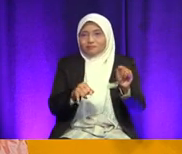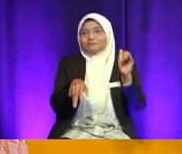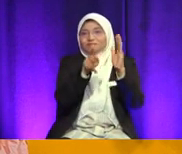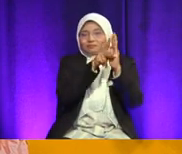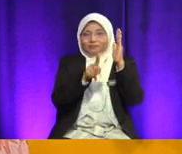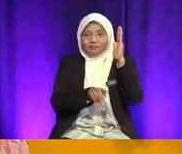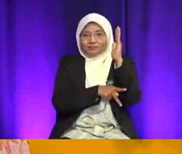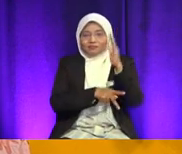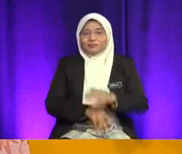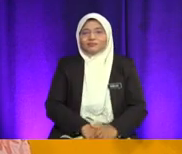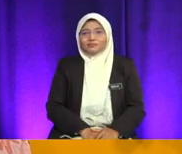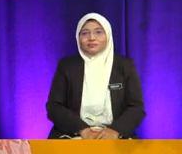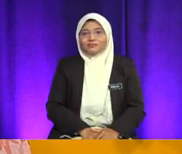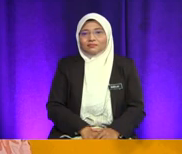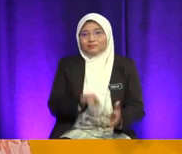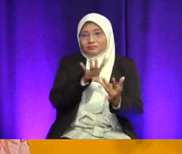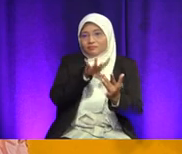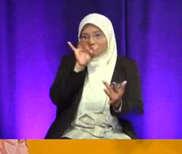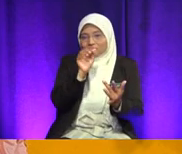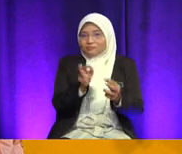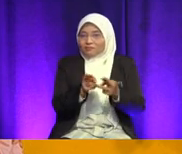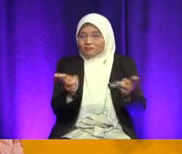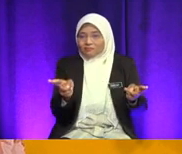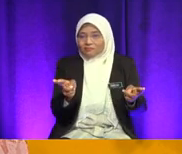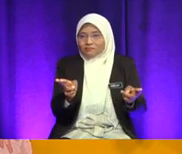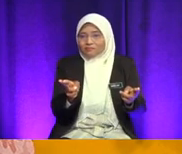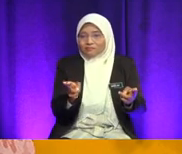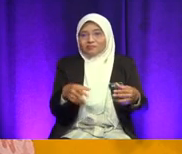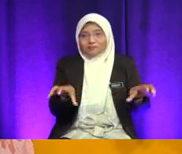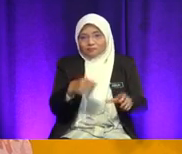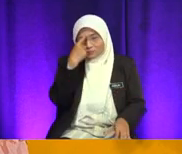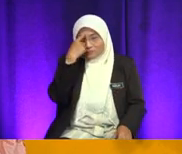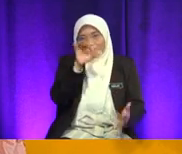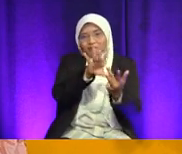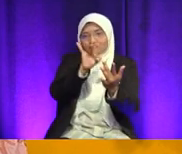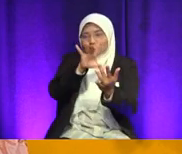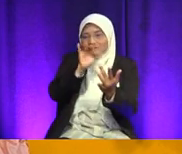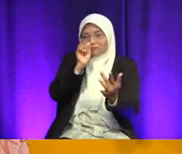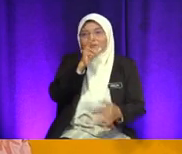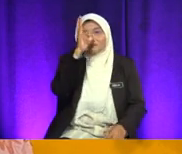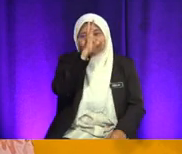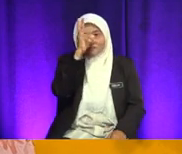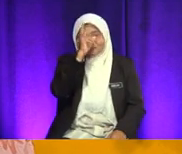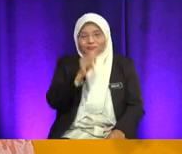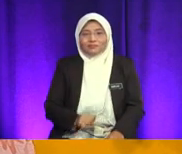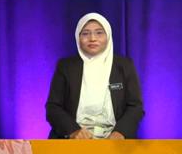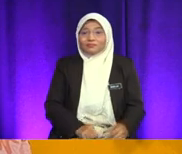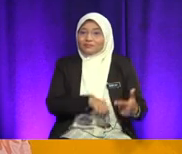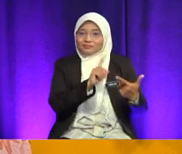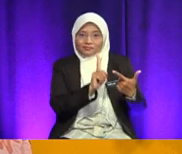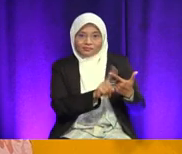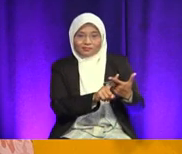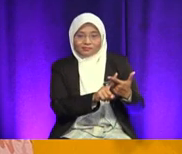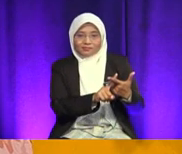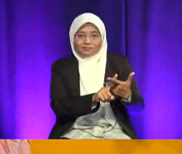untuk melantik pemerintah itu yang pertama kayak ciri yang kedua ialah mempunyai semen